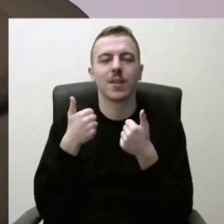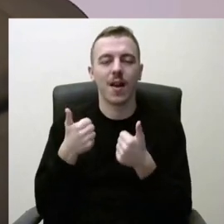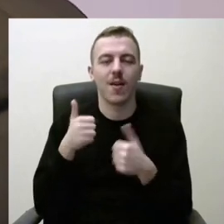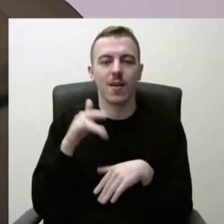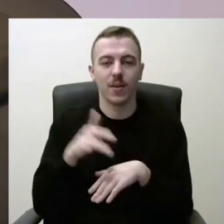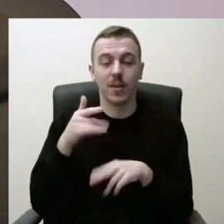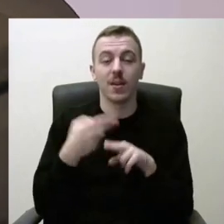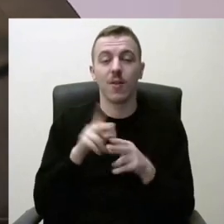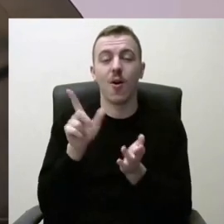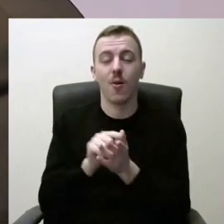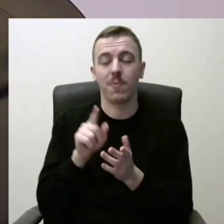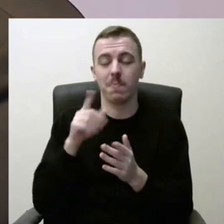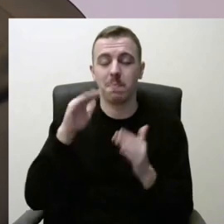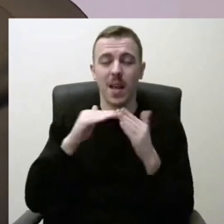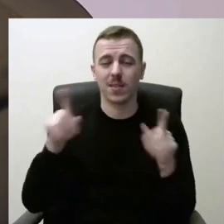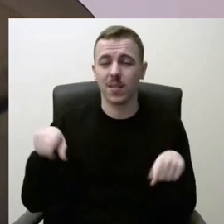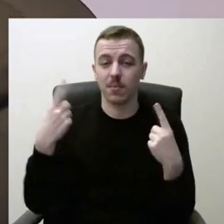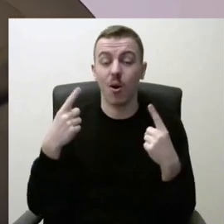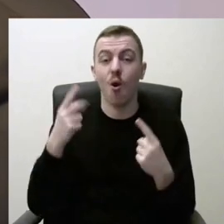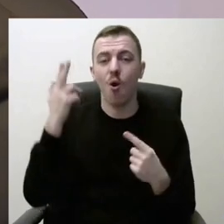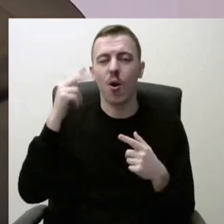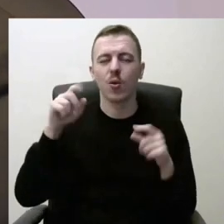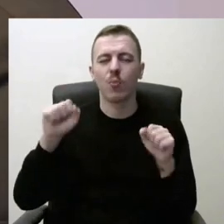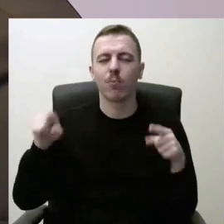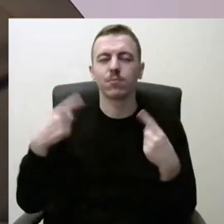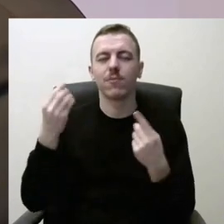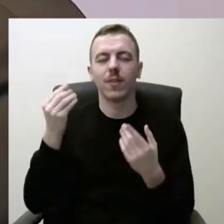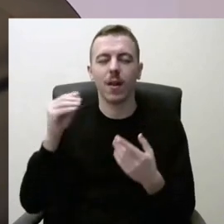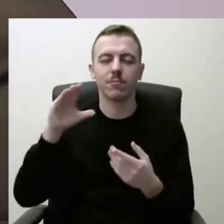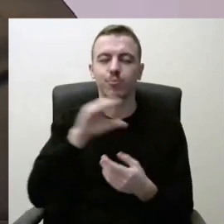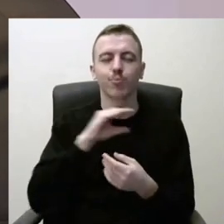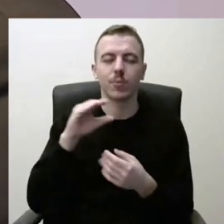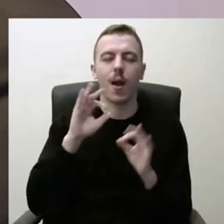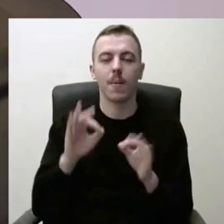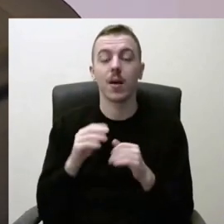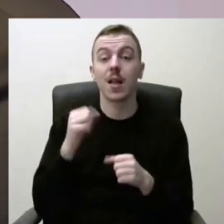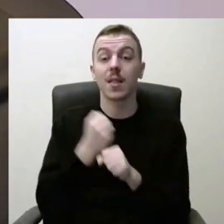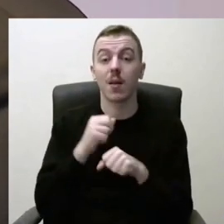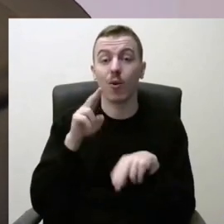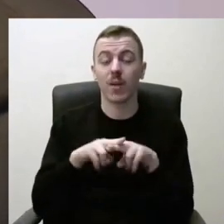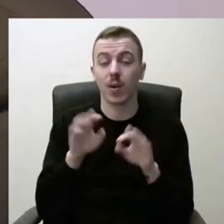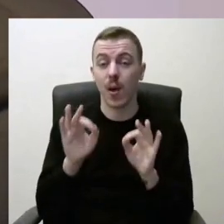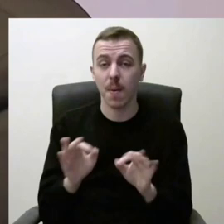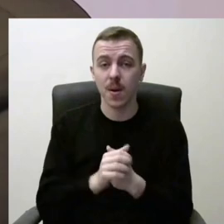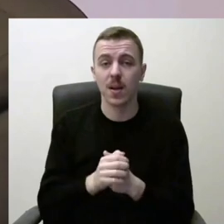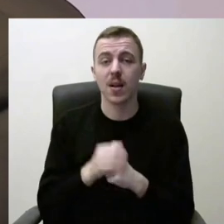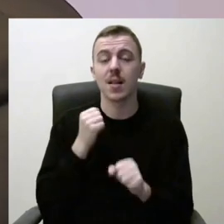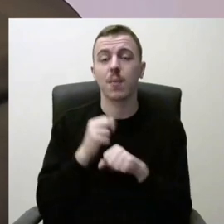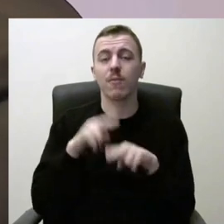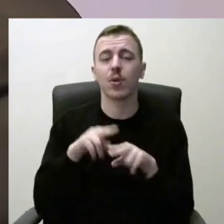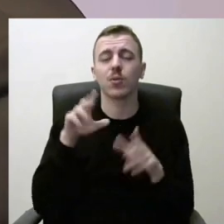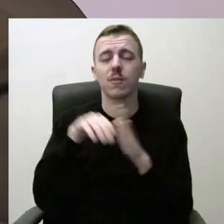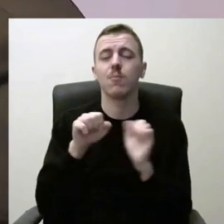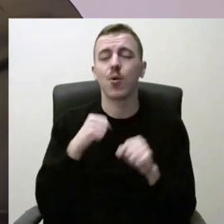būti klestintis miestas. Kas Kauna galėtų mūsų padaryti klestinčių miestų? Tai pirmiausia, darbo vietos. Kas galėtų dirbti tose darbo vietose?